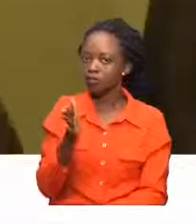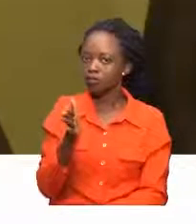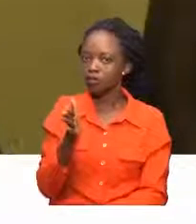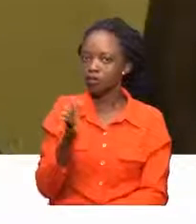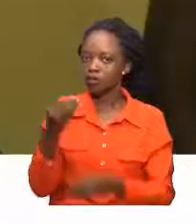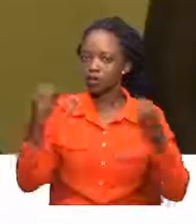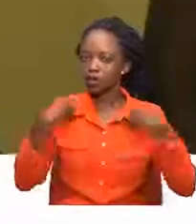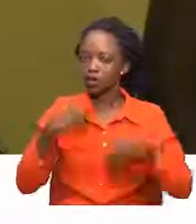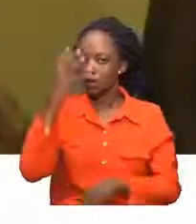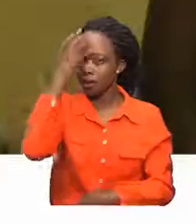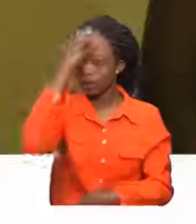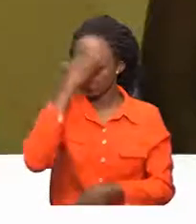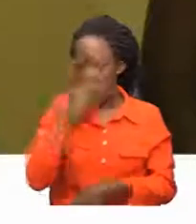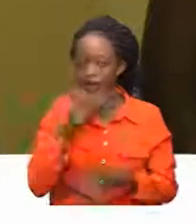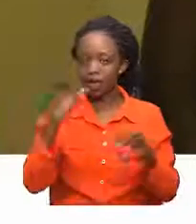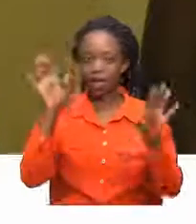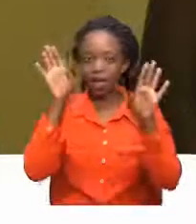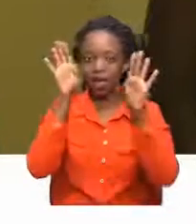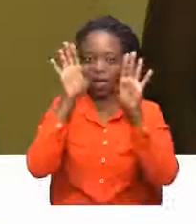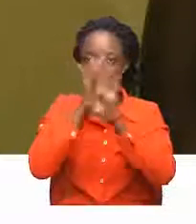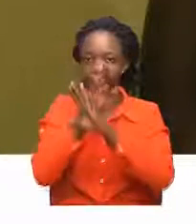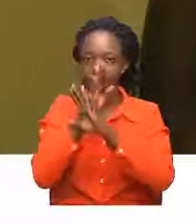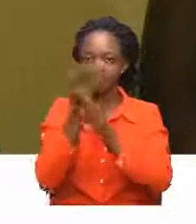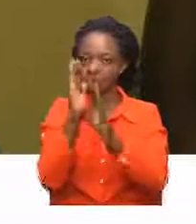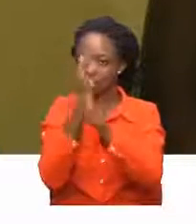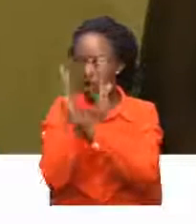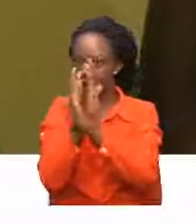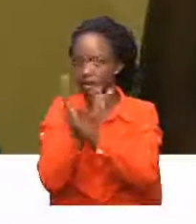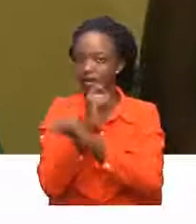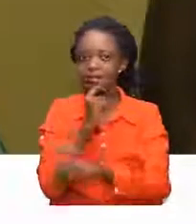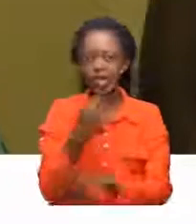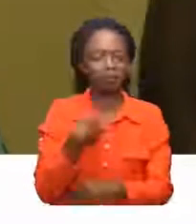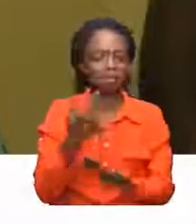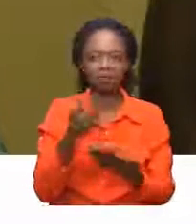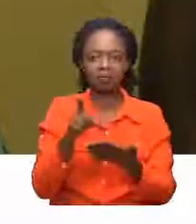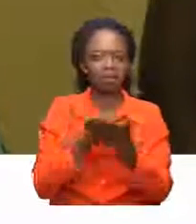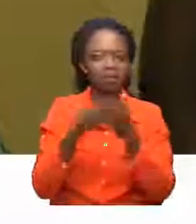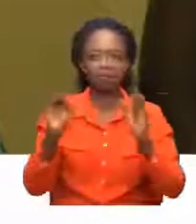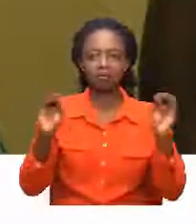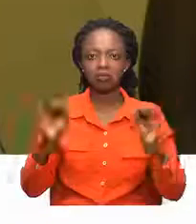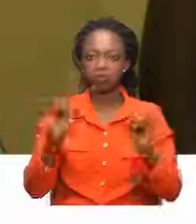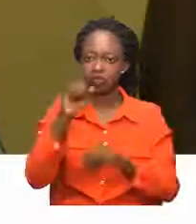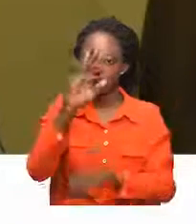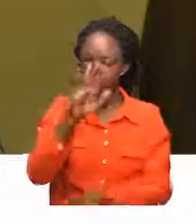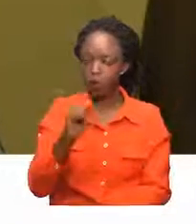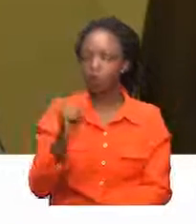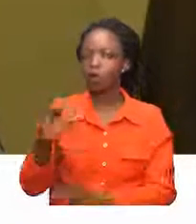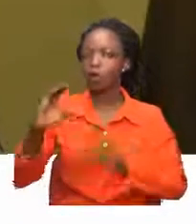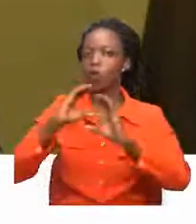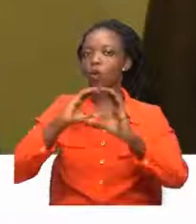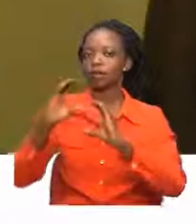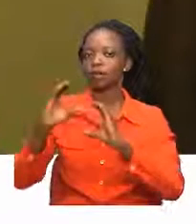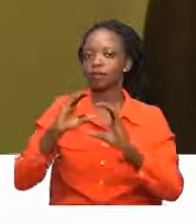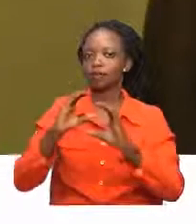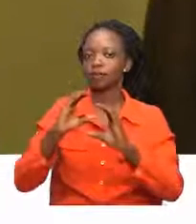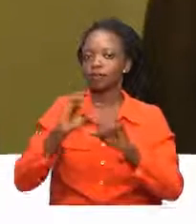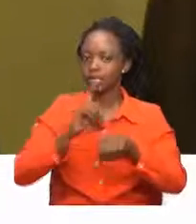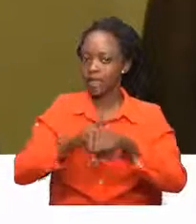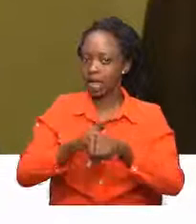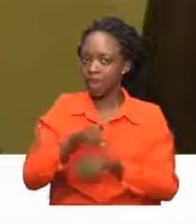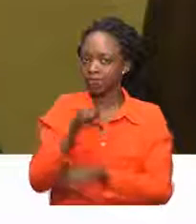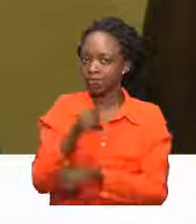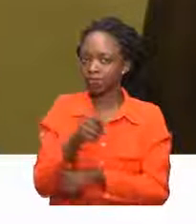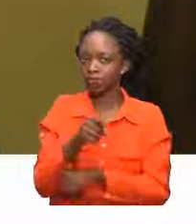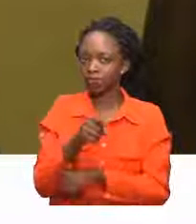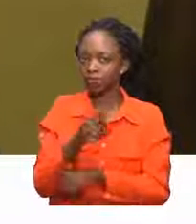amevaa mask, lakini yeye alikuwa anajitetea akimwambia, bwana mimi sina maneno na wewe, kuja tu tuongee. Sasa hapo ndio